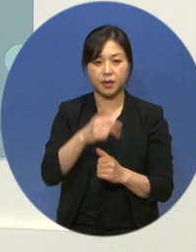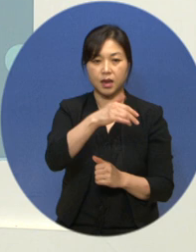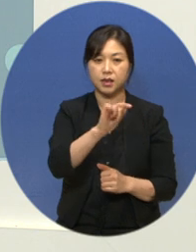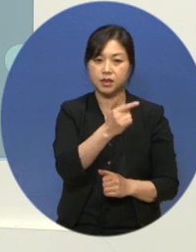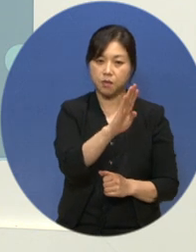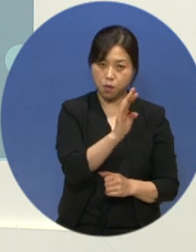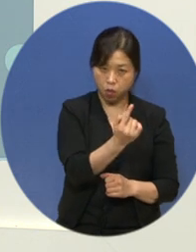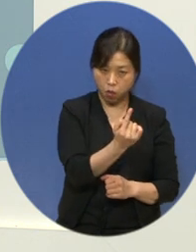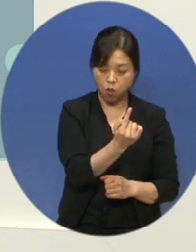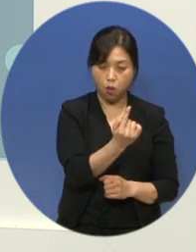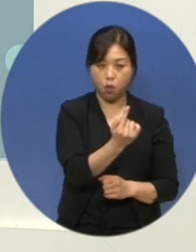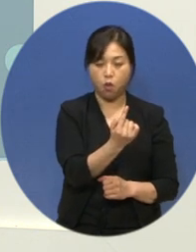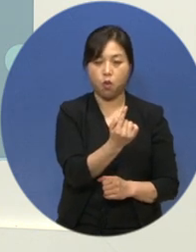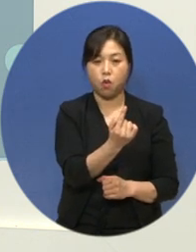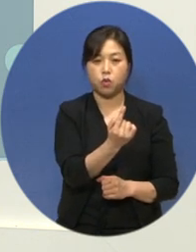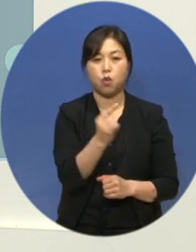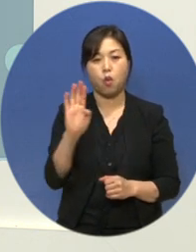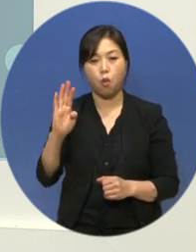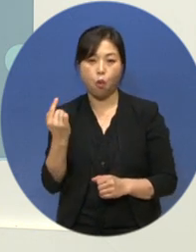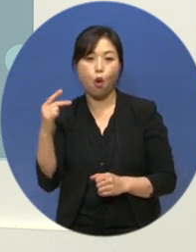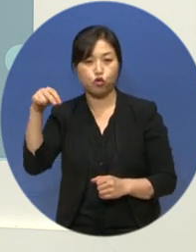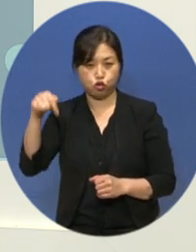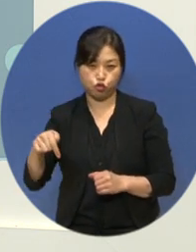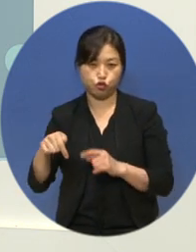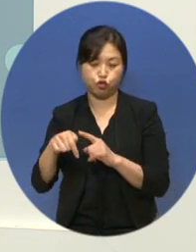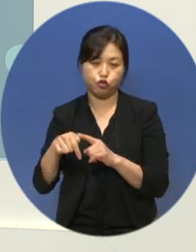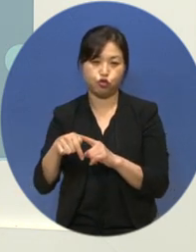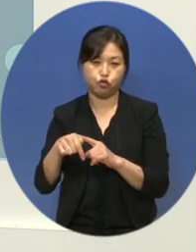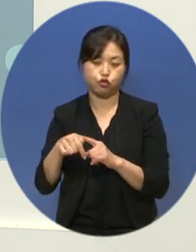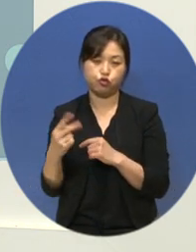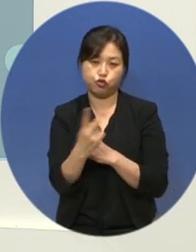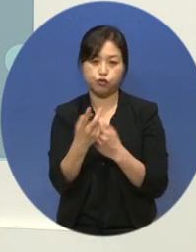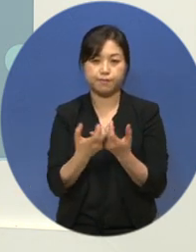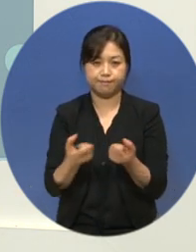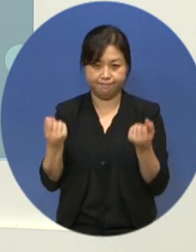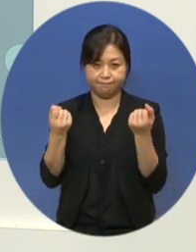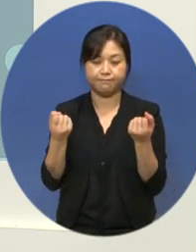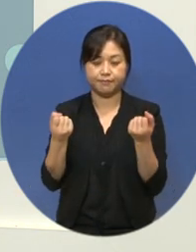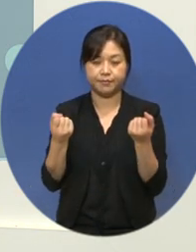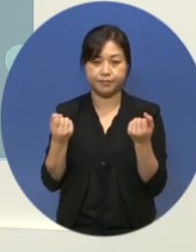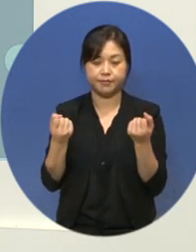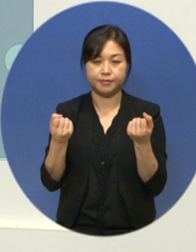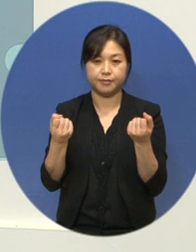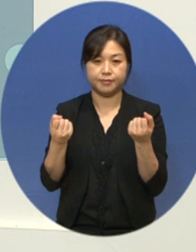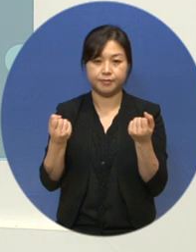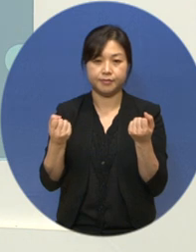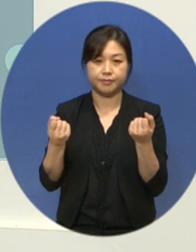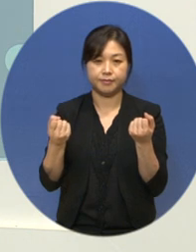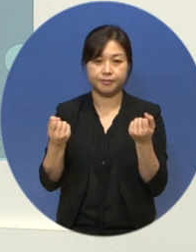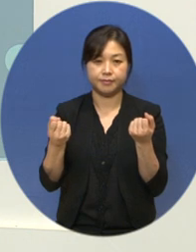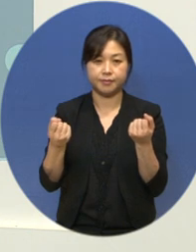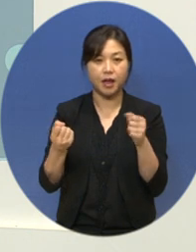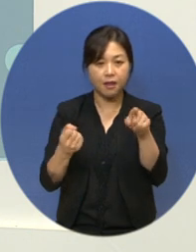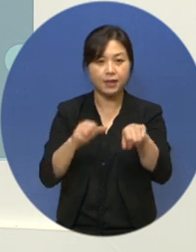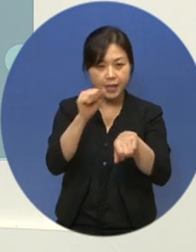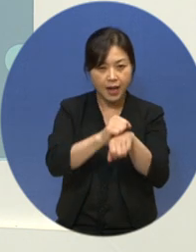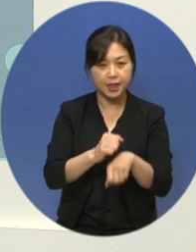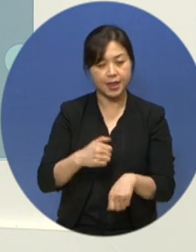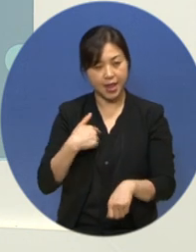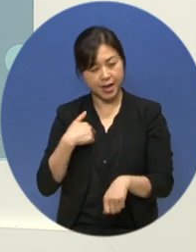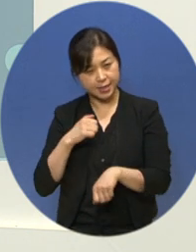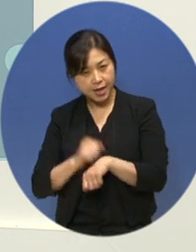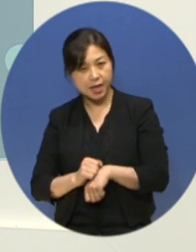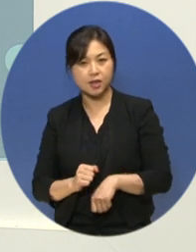진보 야 보수 약 예 뭐 양극 현상의 서로 네가 잘한다 내가 잘